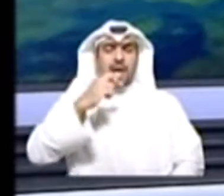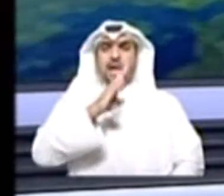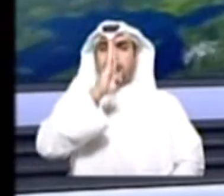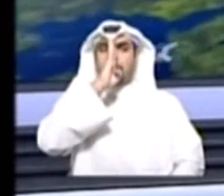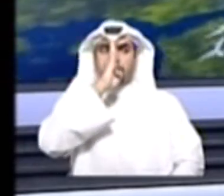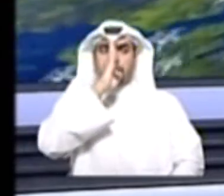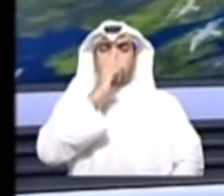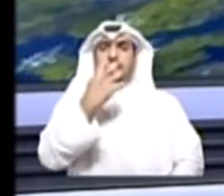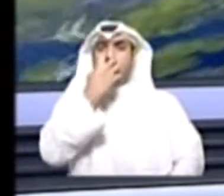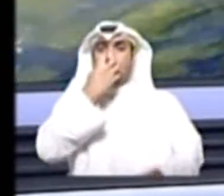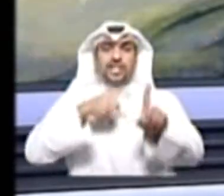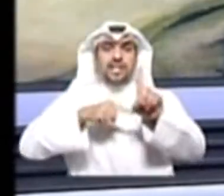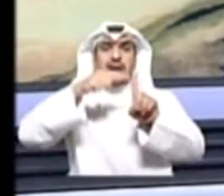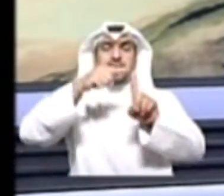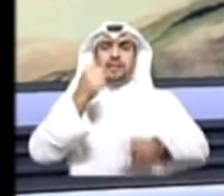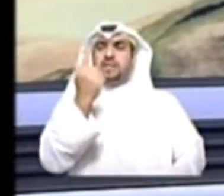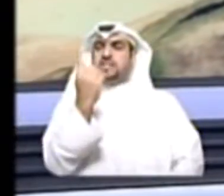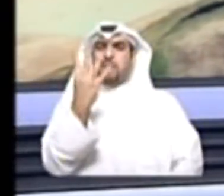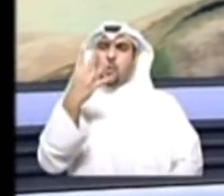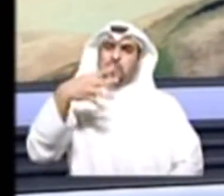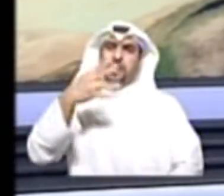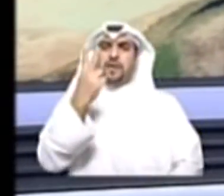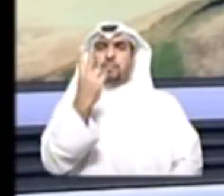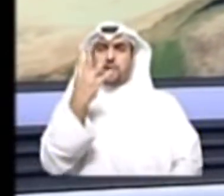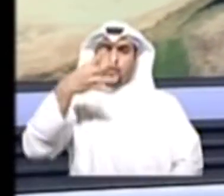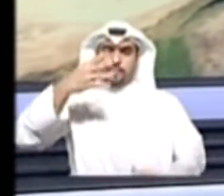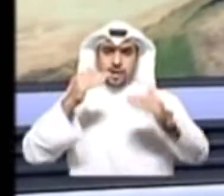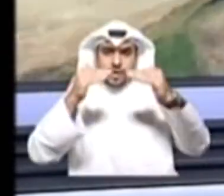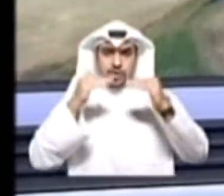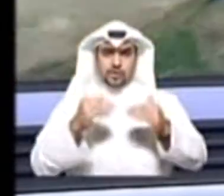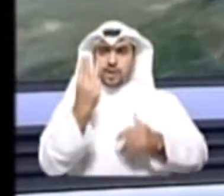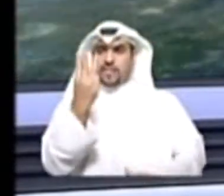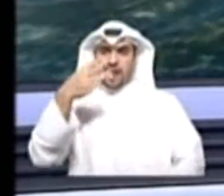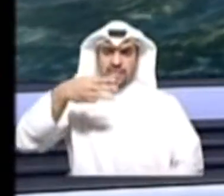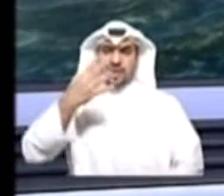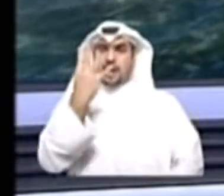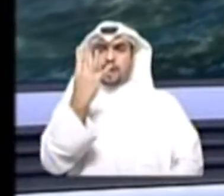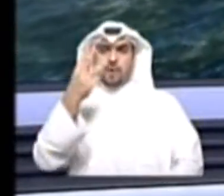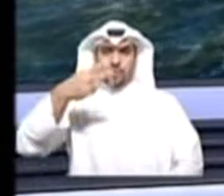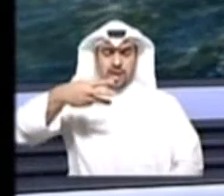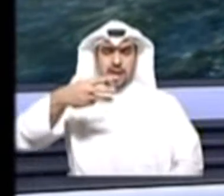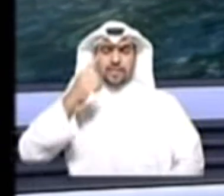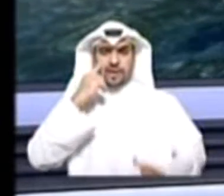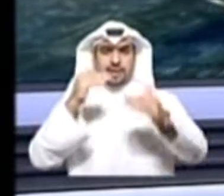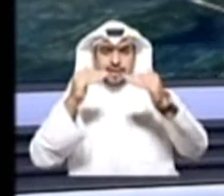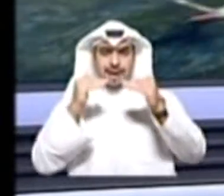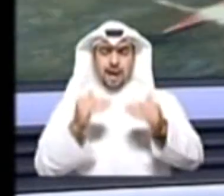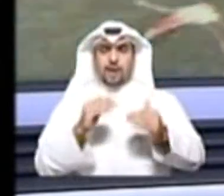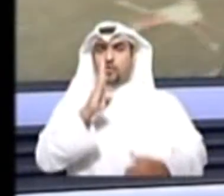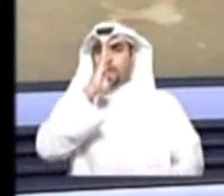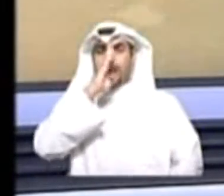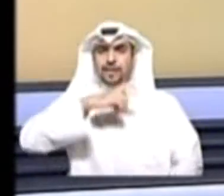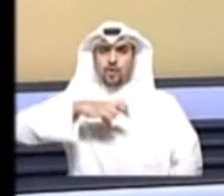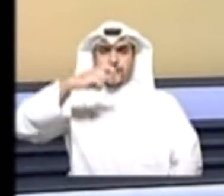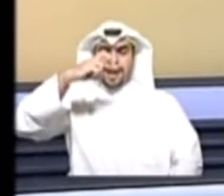العظمى 47 48 47، والصغرى 30 33 34 33 يومي الأحد الاثنين.